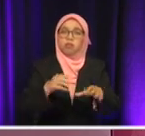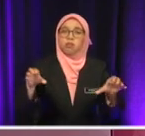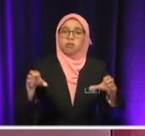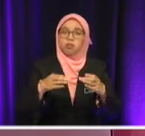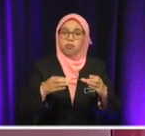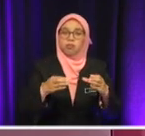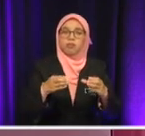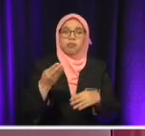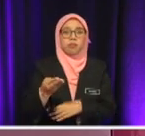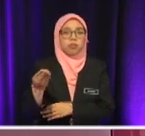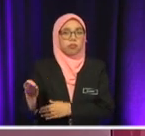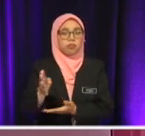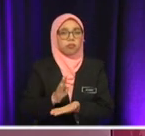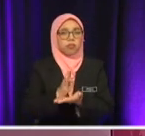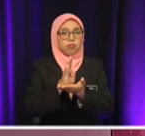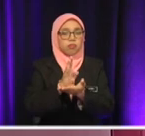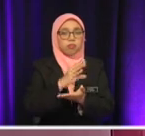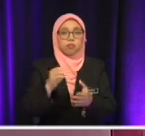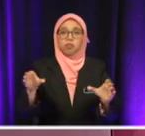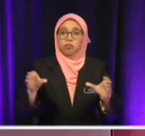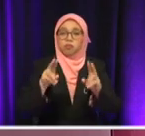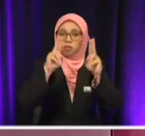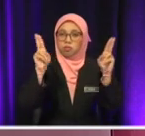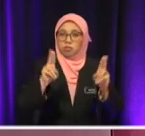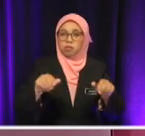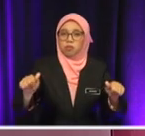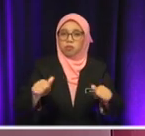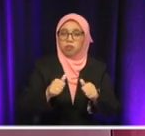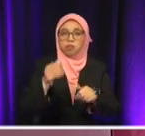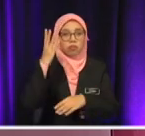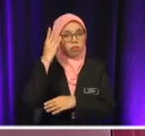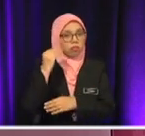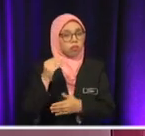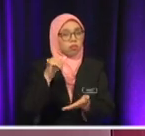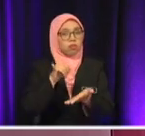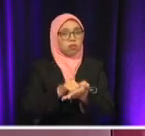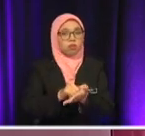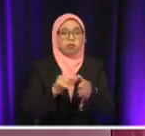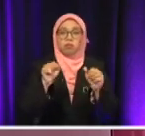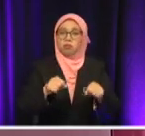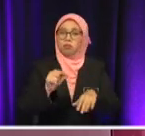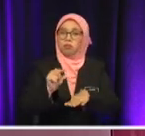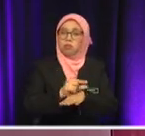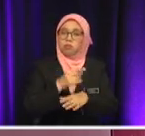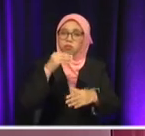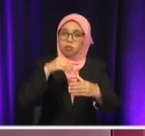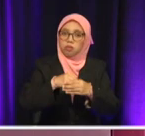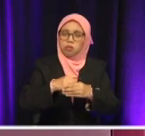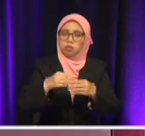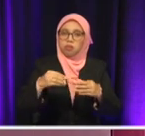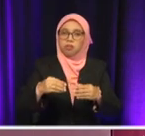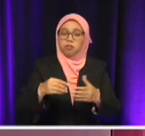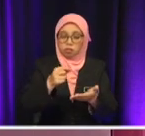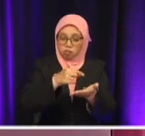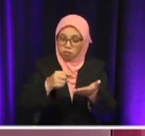sewaktu kamu menjalankan pentaksiran amali, di mana pengalaman itu kamu boleh aplikasikan dalam memberi jawapan